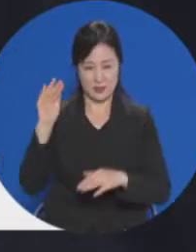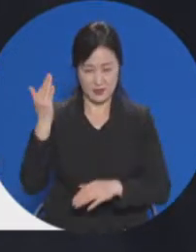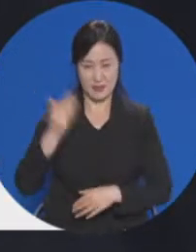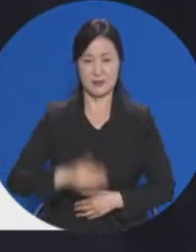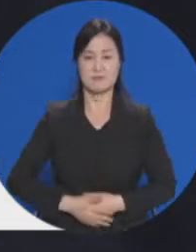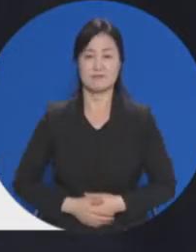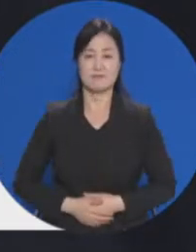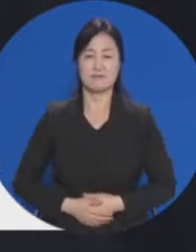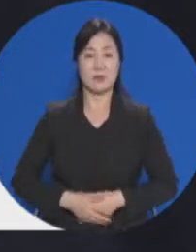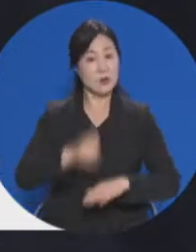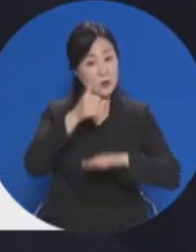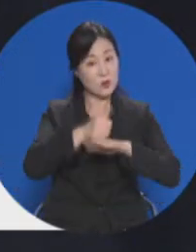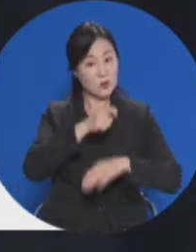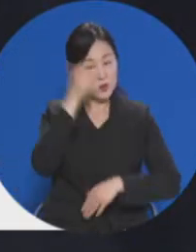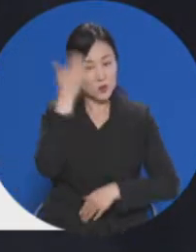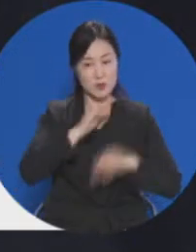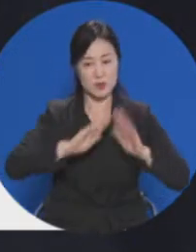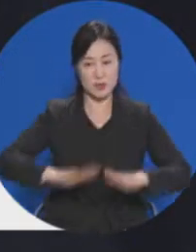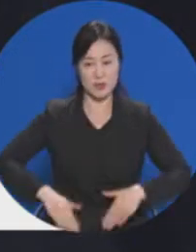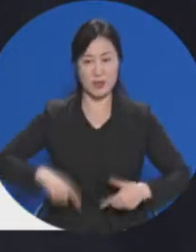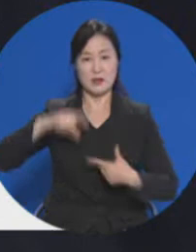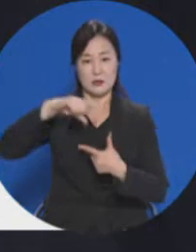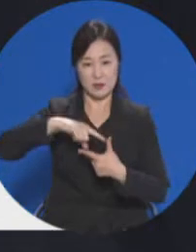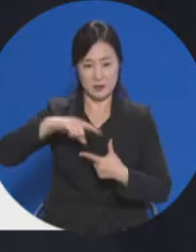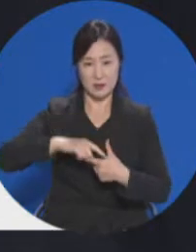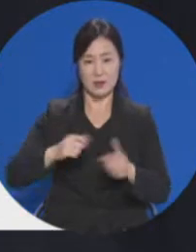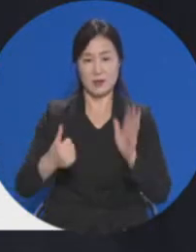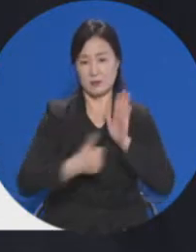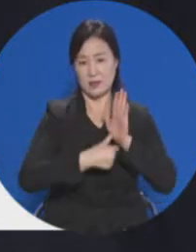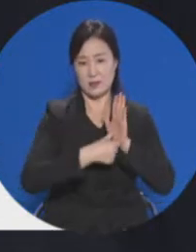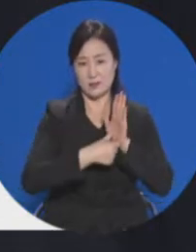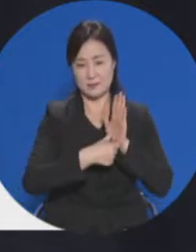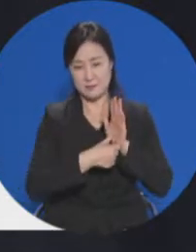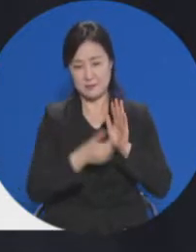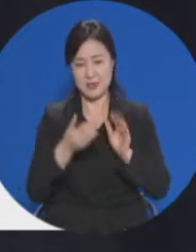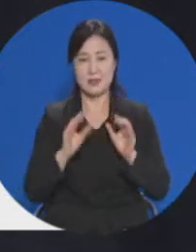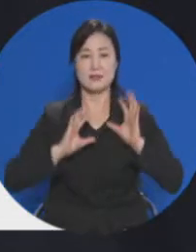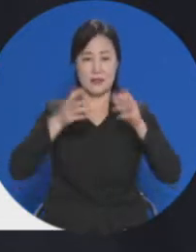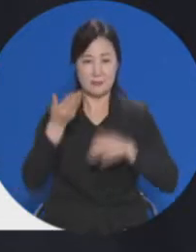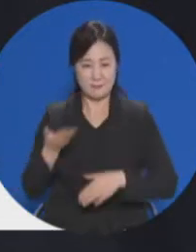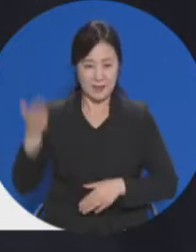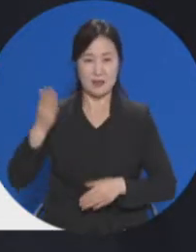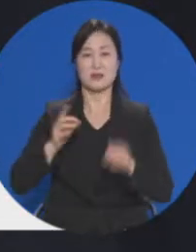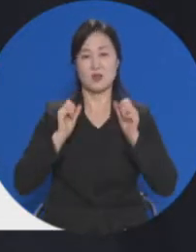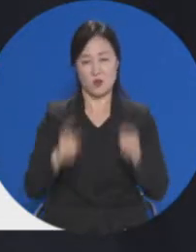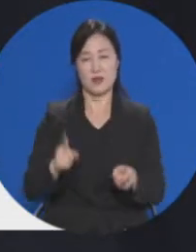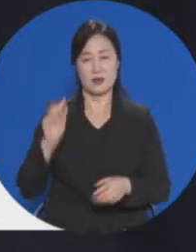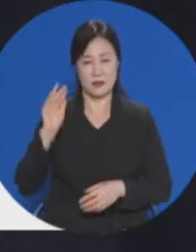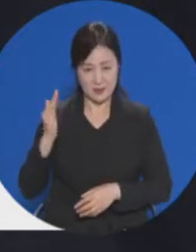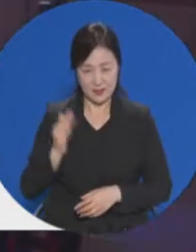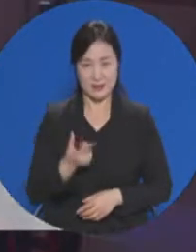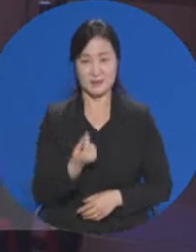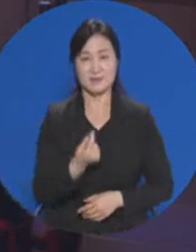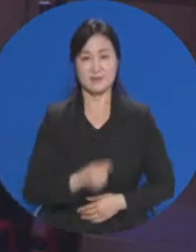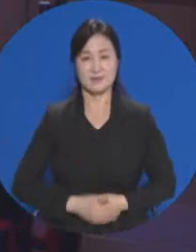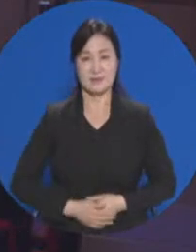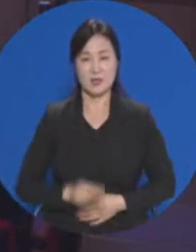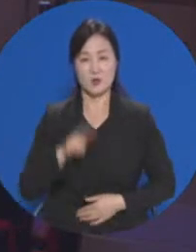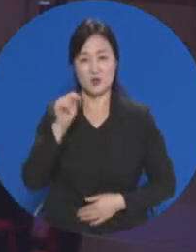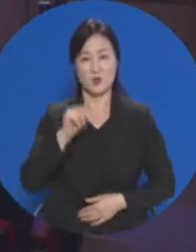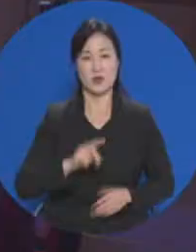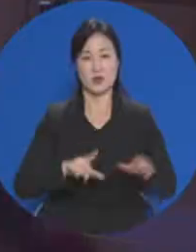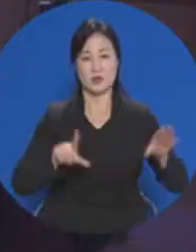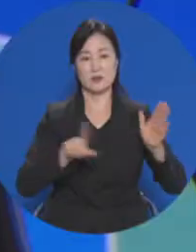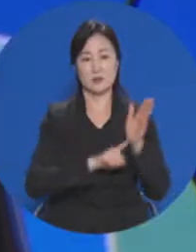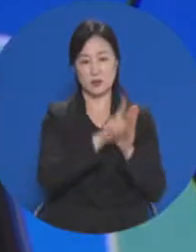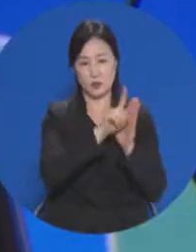국제회의가 되겠습니다. 여수와 전남의 경남의 브랜드 가치를 세계적으로 알릴 수 있는 기회가 되지 않겠습니까? 유엔